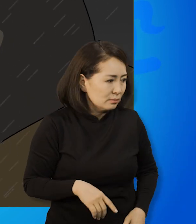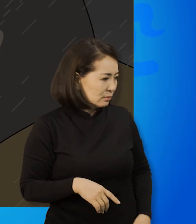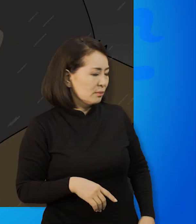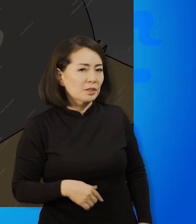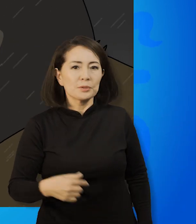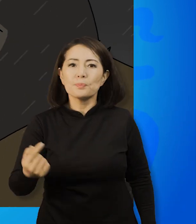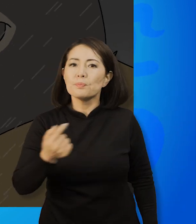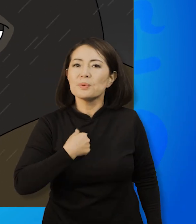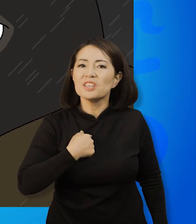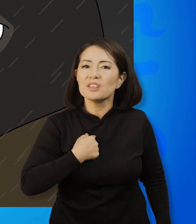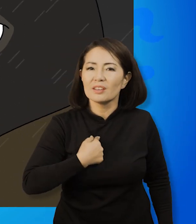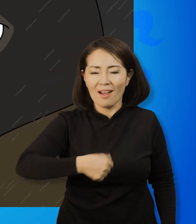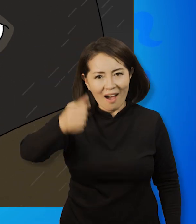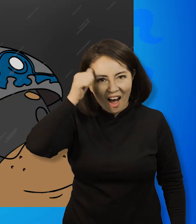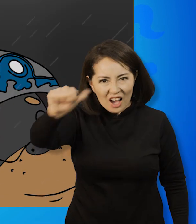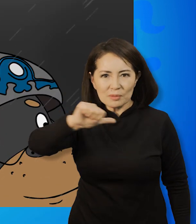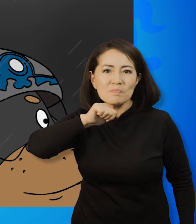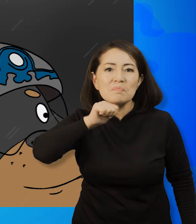Би ах биш. Игч миний дүү.